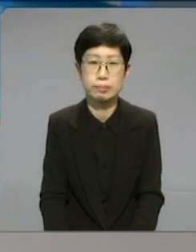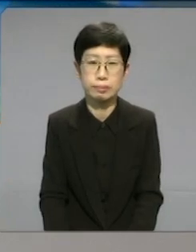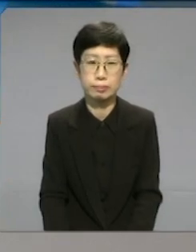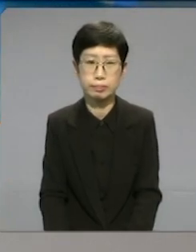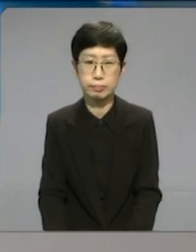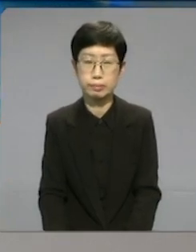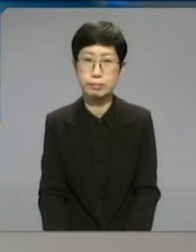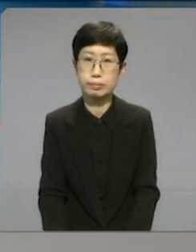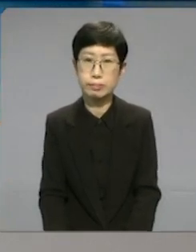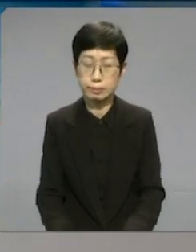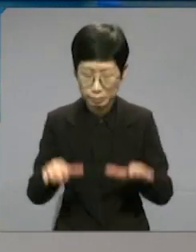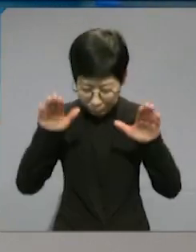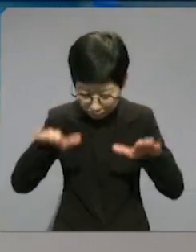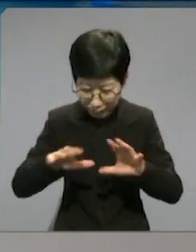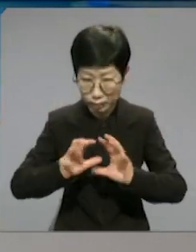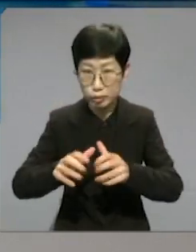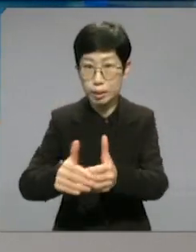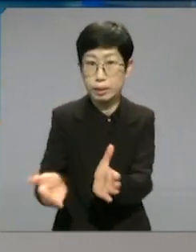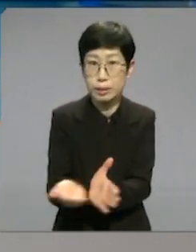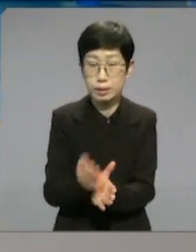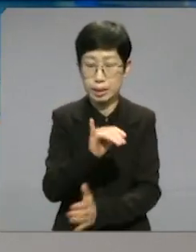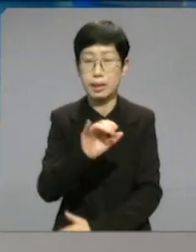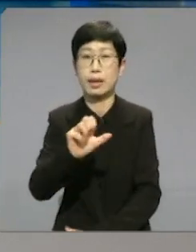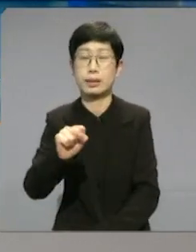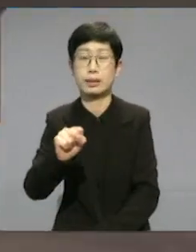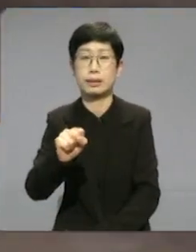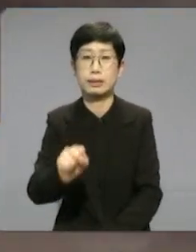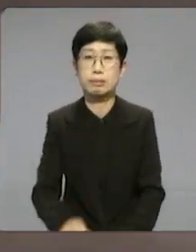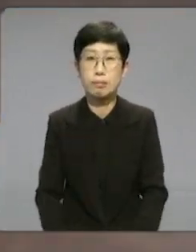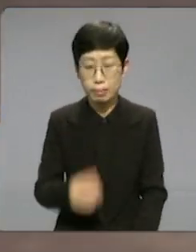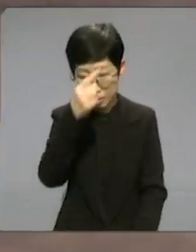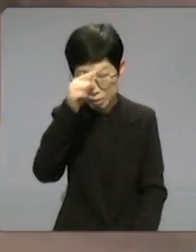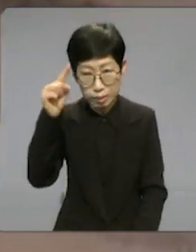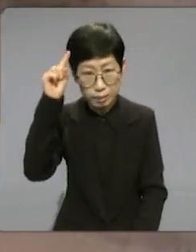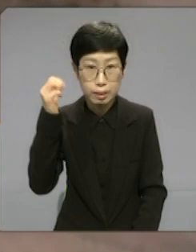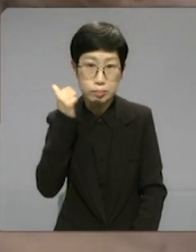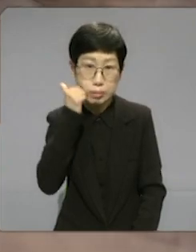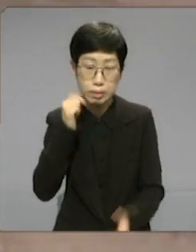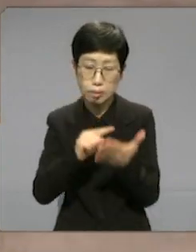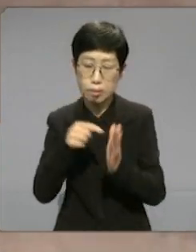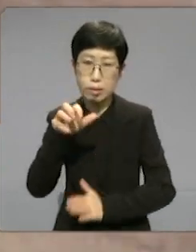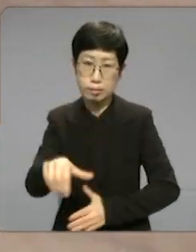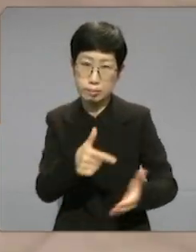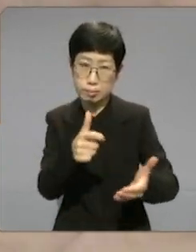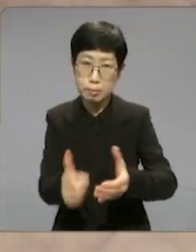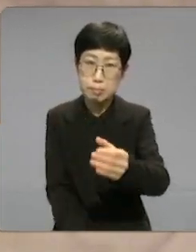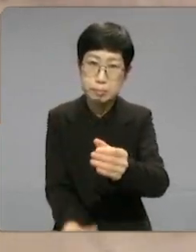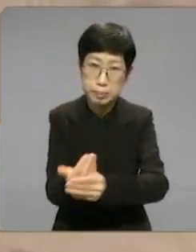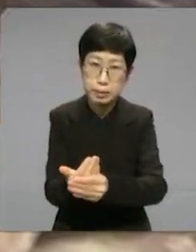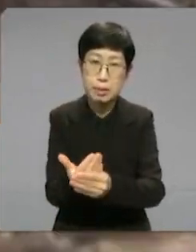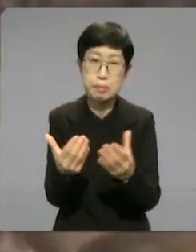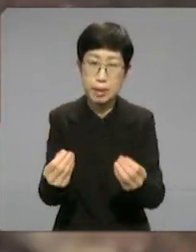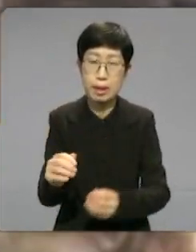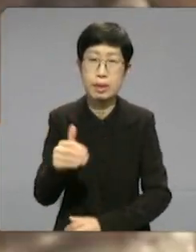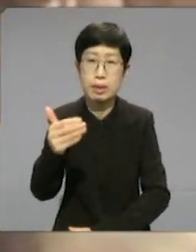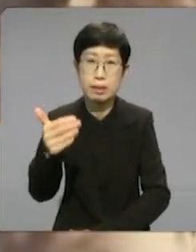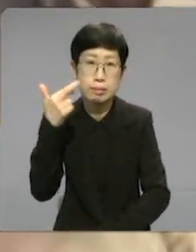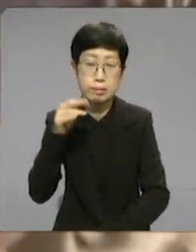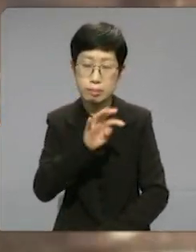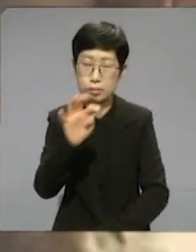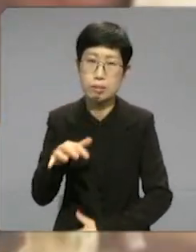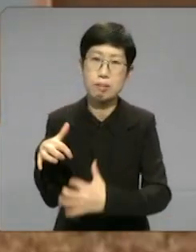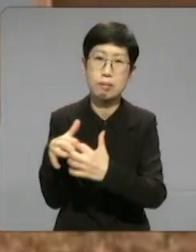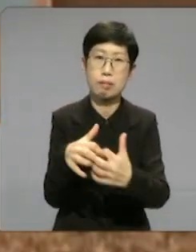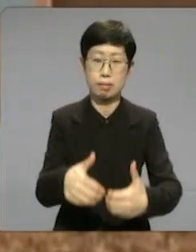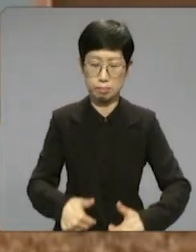이슬람 극단주의 무장세력 이슬람 국가 is 러시아 모스크바 공연장 테러에 이어 미국과 유럽도 공격해야